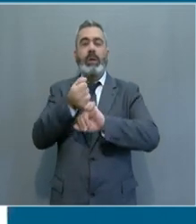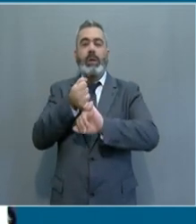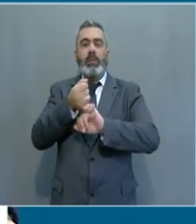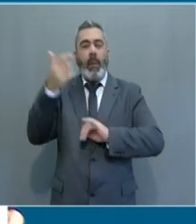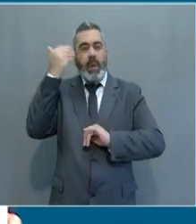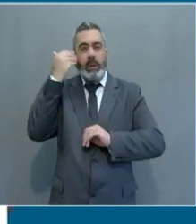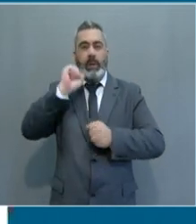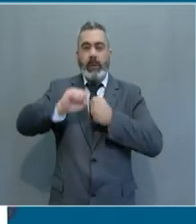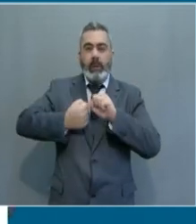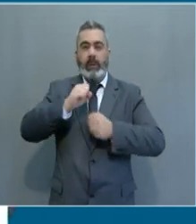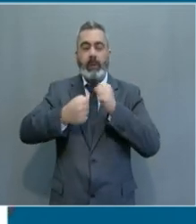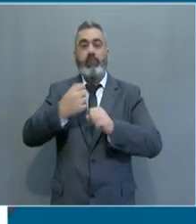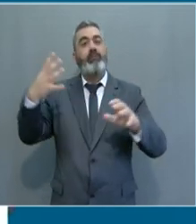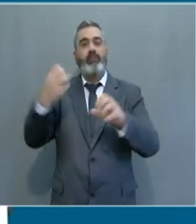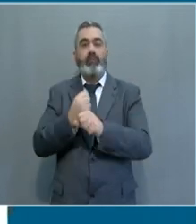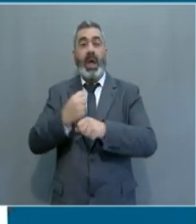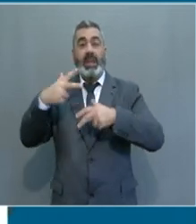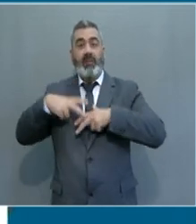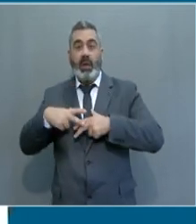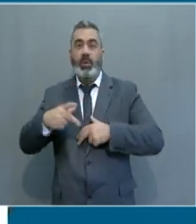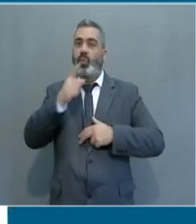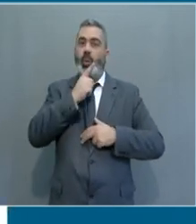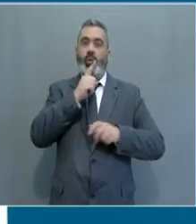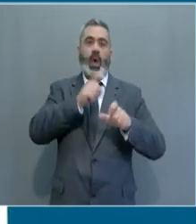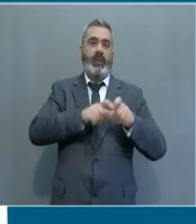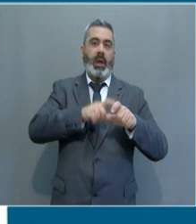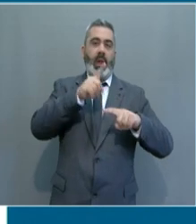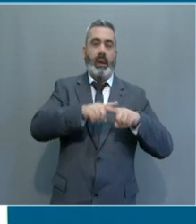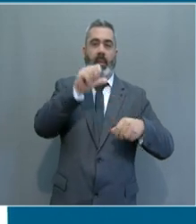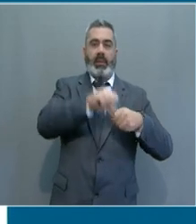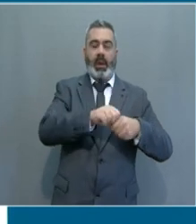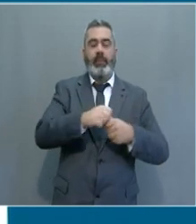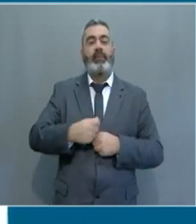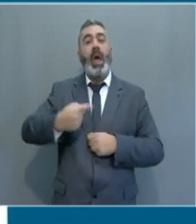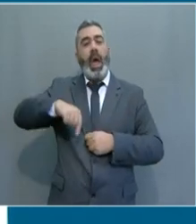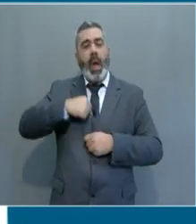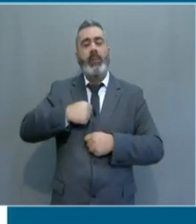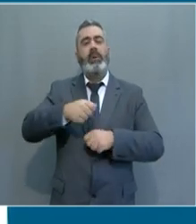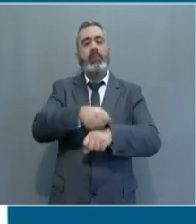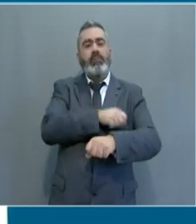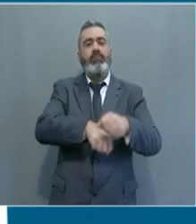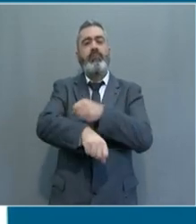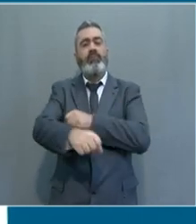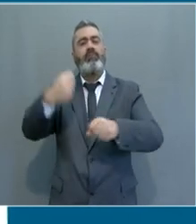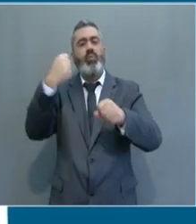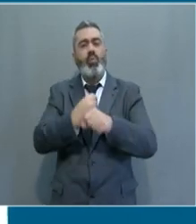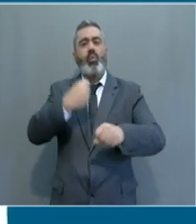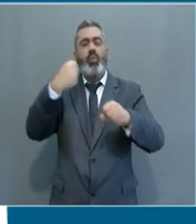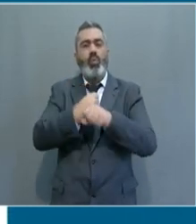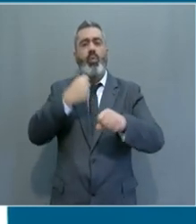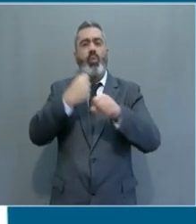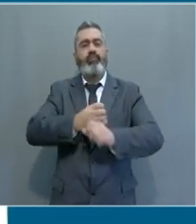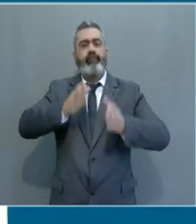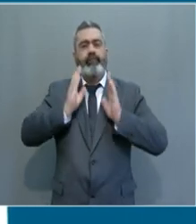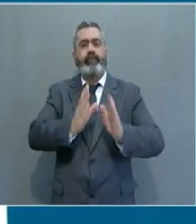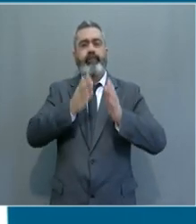ΕΛΠΕ. Σε αυτή την κατεύθυνση θα συνεχίσουμε να βάζουμε και τη δική μας φραγίδα, υλοποιώντας με προσήλωση τον